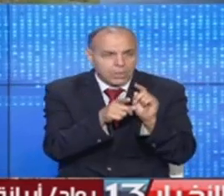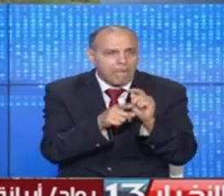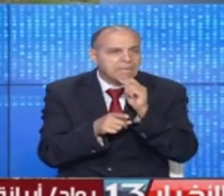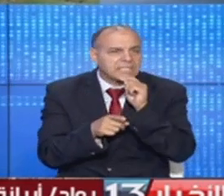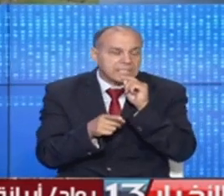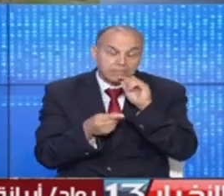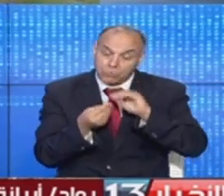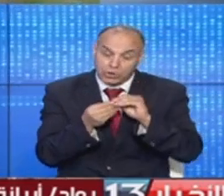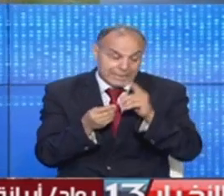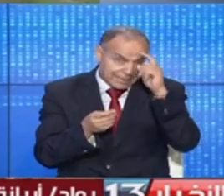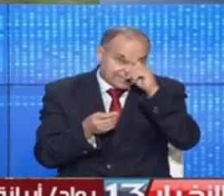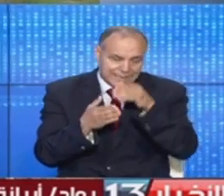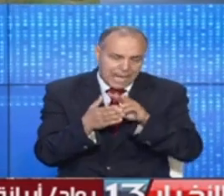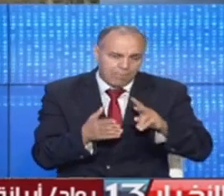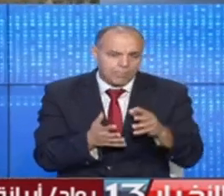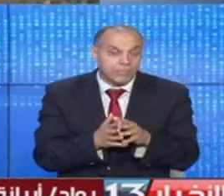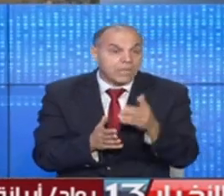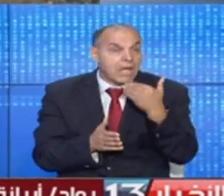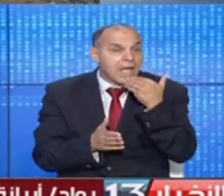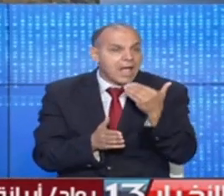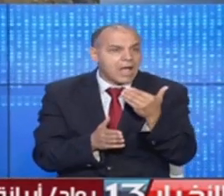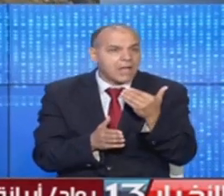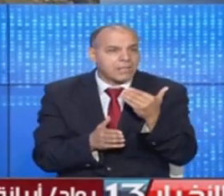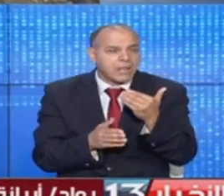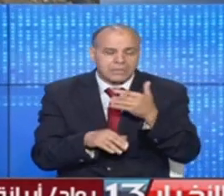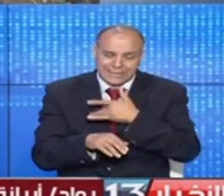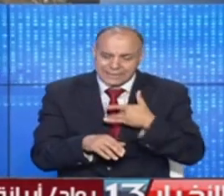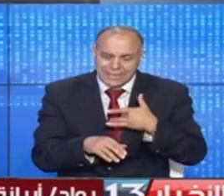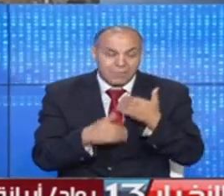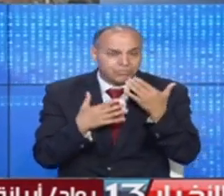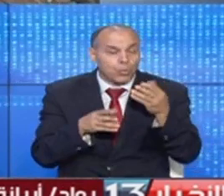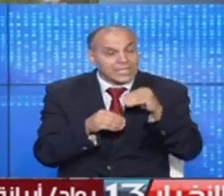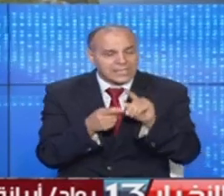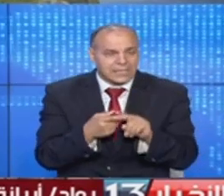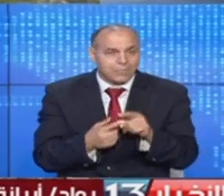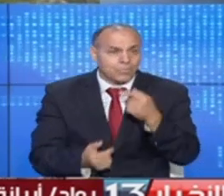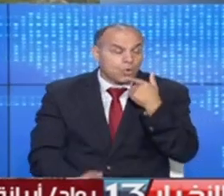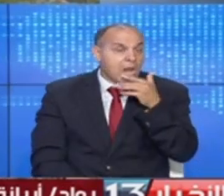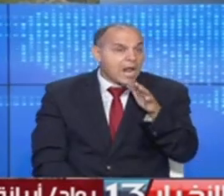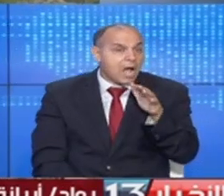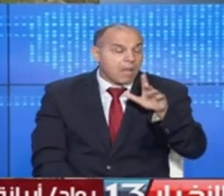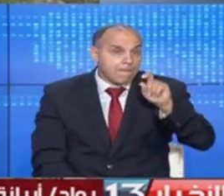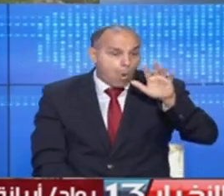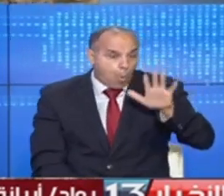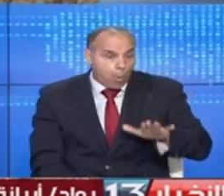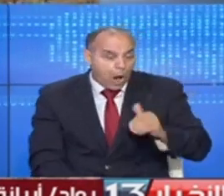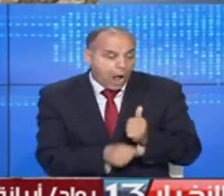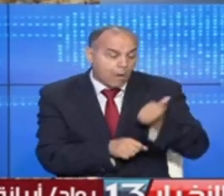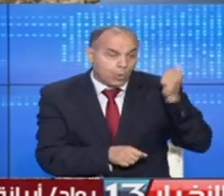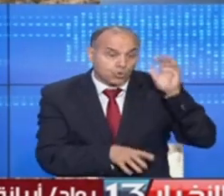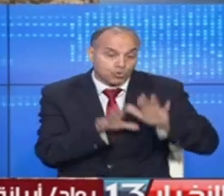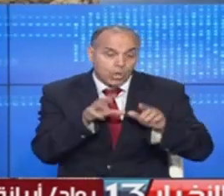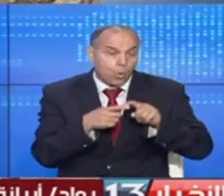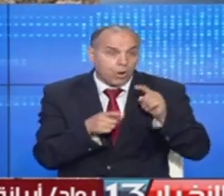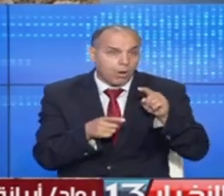نظرا ل اشكاليات متنوعه بيئيه وصحيه ف اقتصاديه ولعل فيضانات السنه الفارطه